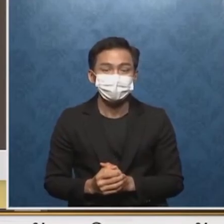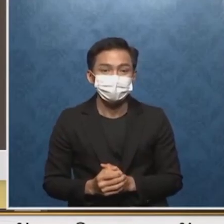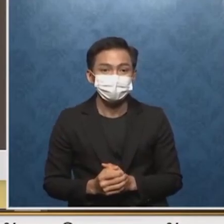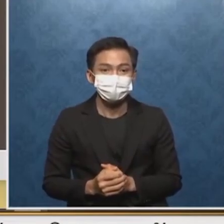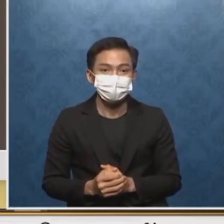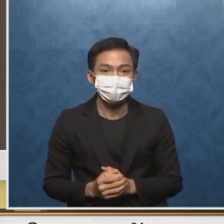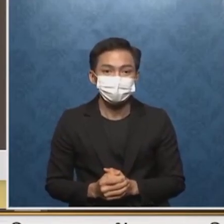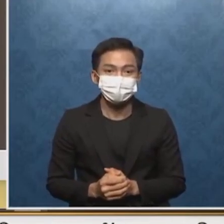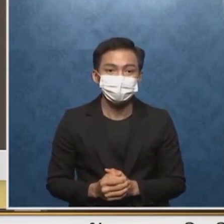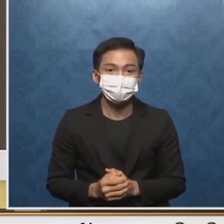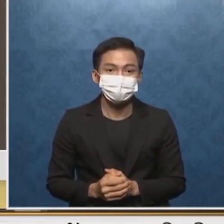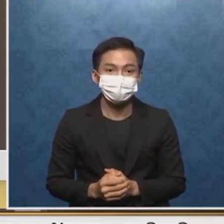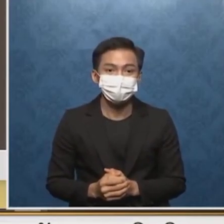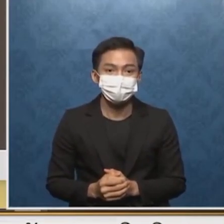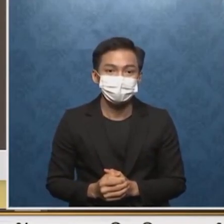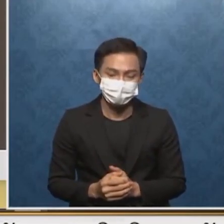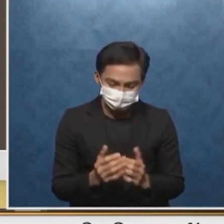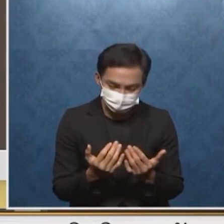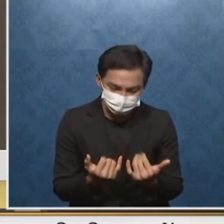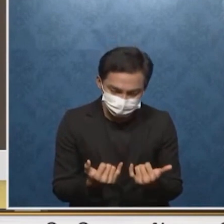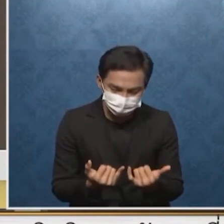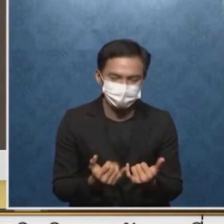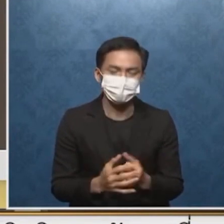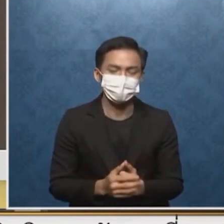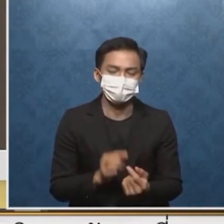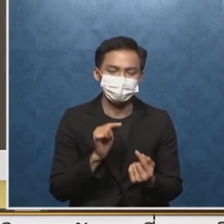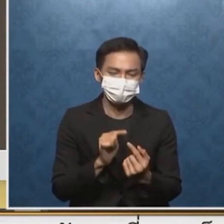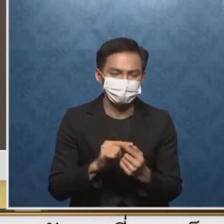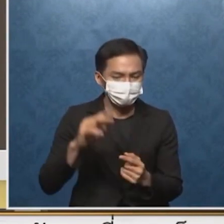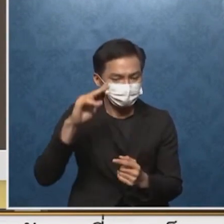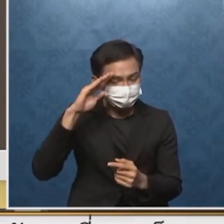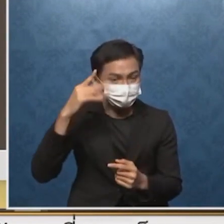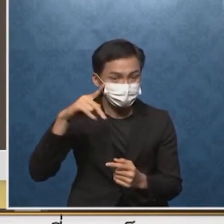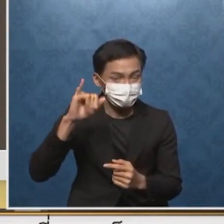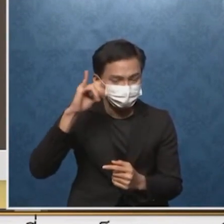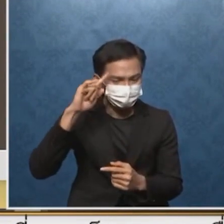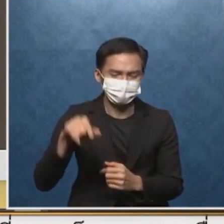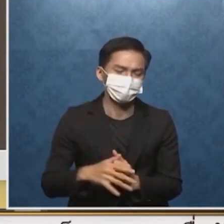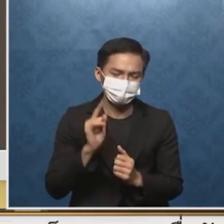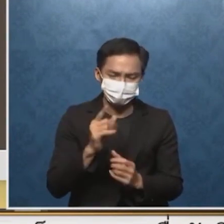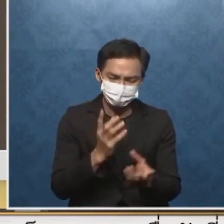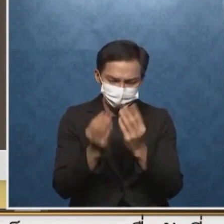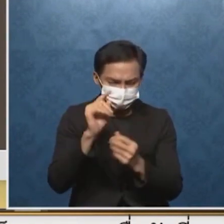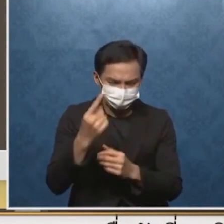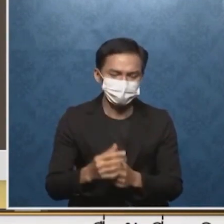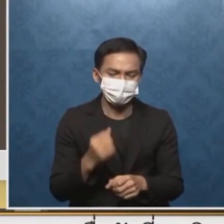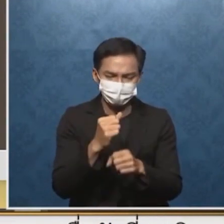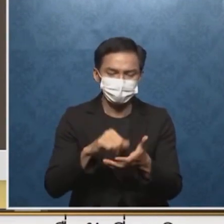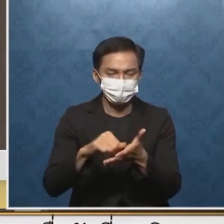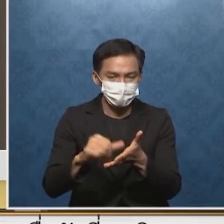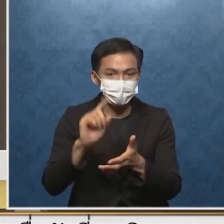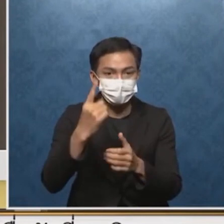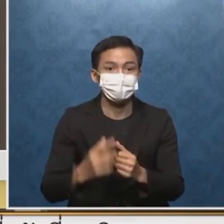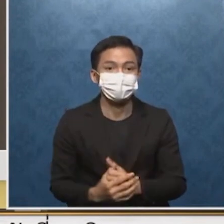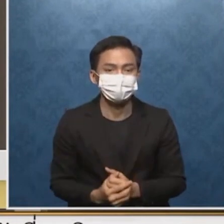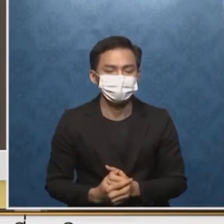ท่านประธานที่เคารพครับเพราะฉะนั้นวันนี้องคาพยพของท่านพลเอกประยุทธ์จันทร์โอชาต้องไปเรียนมาใหม่ไปทำมาใหม่ครับพว